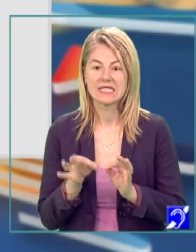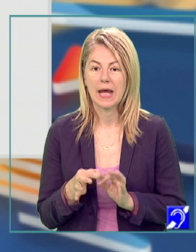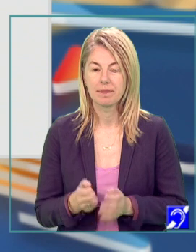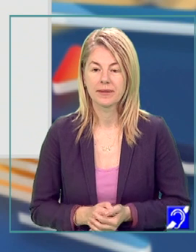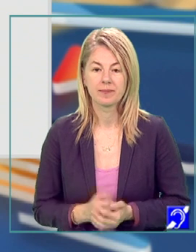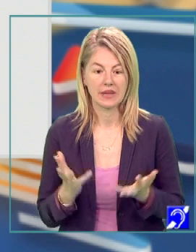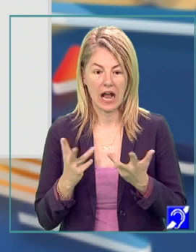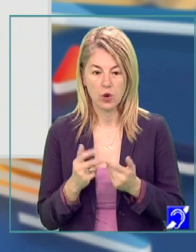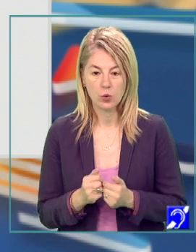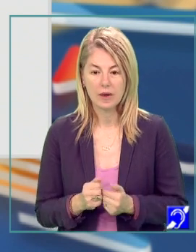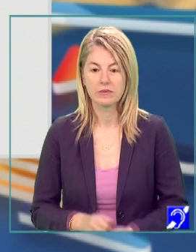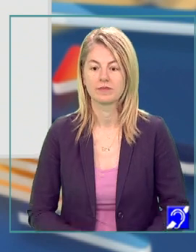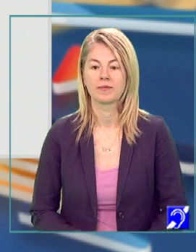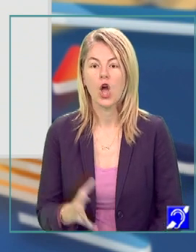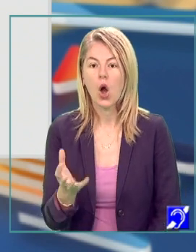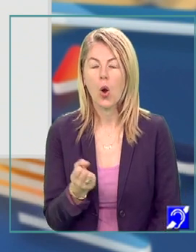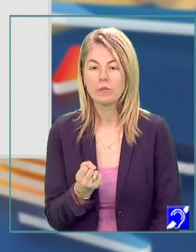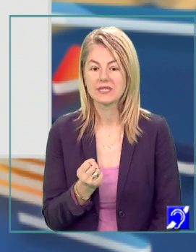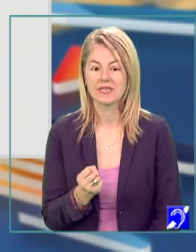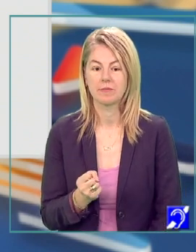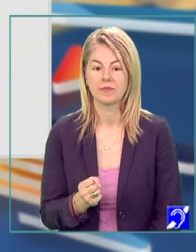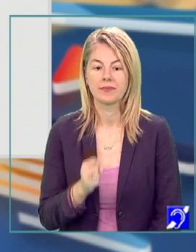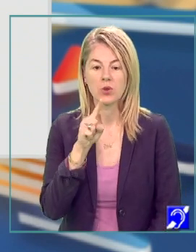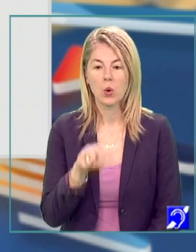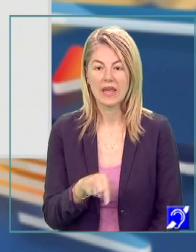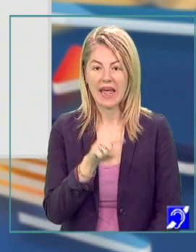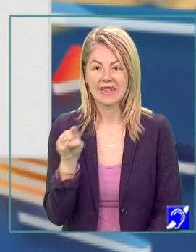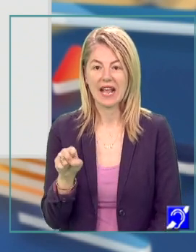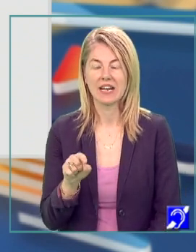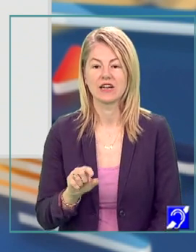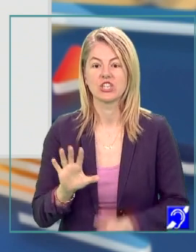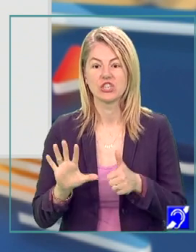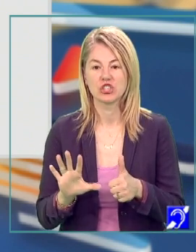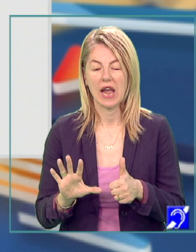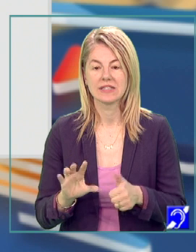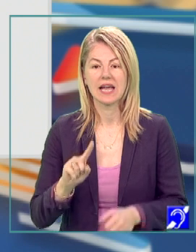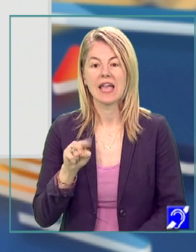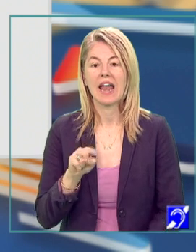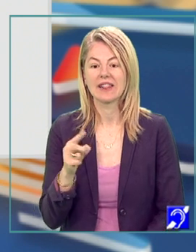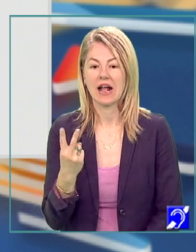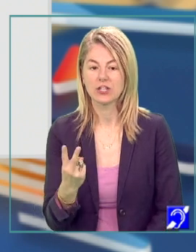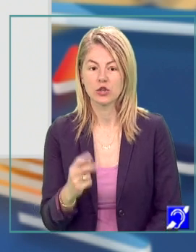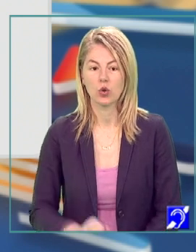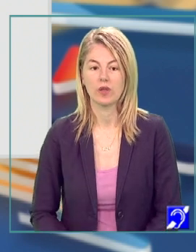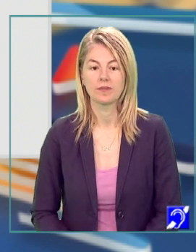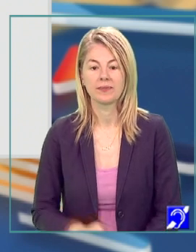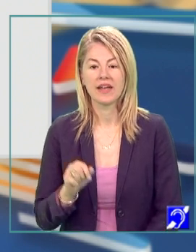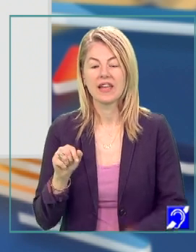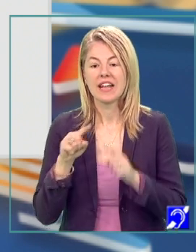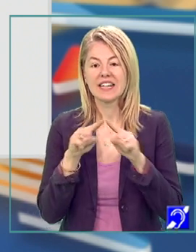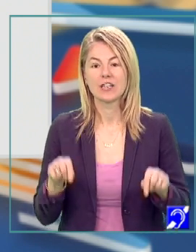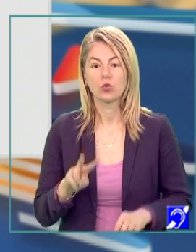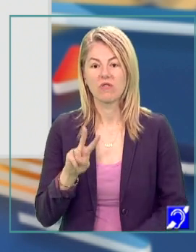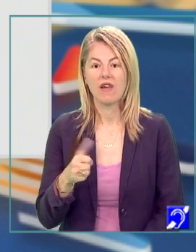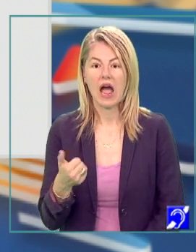După calcule, obținem că este egal cu 6 radical din 2. Acum, în triunghiul